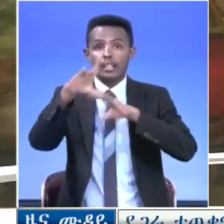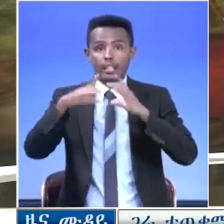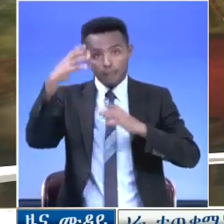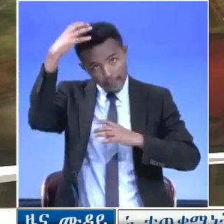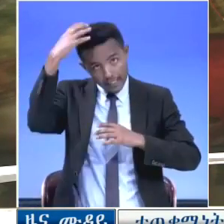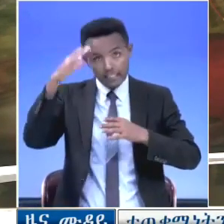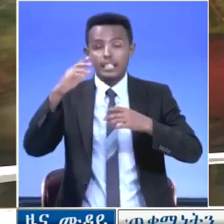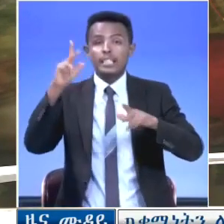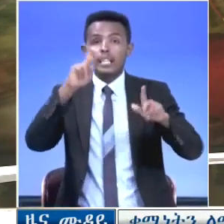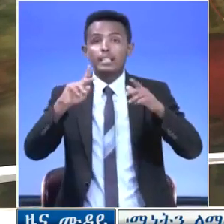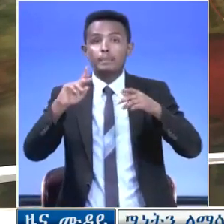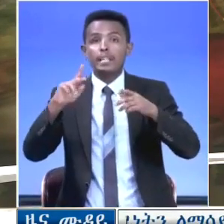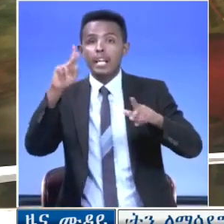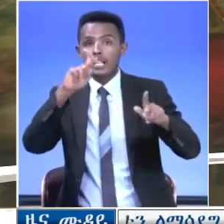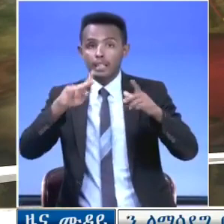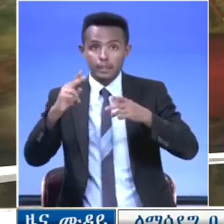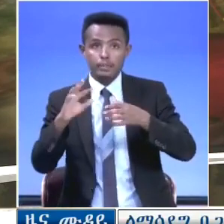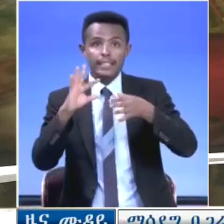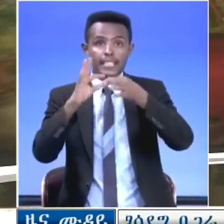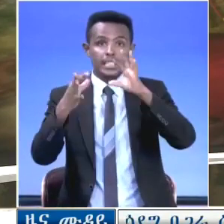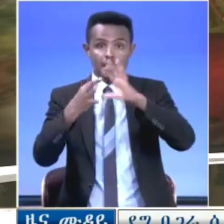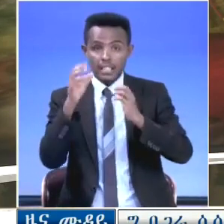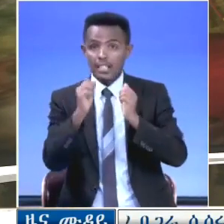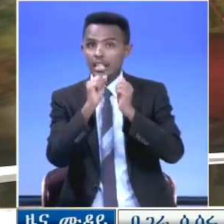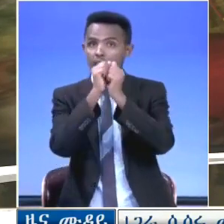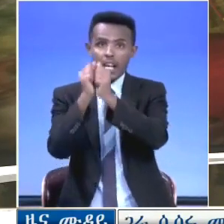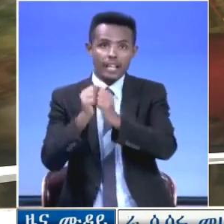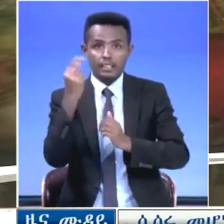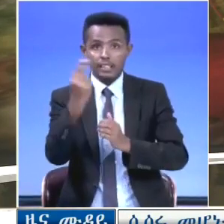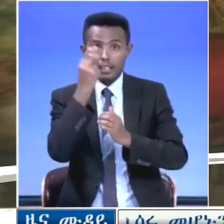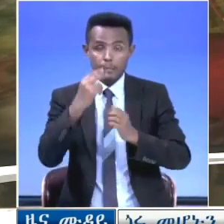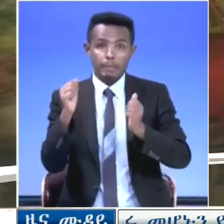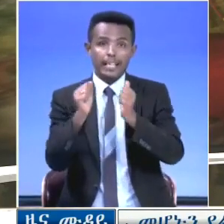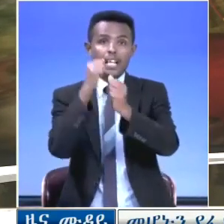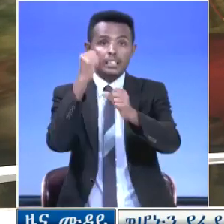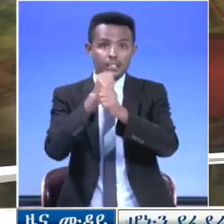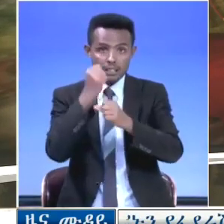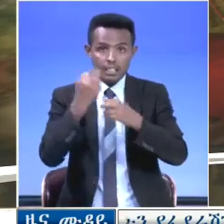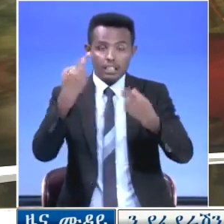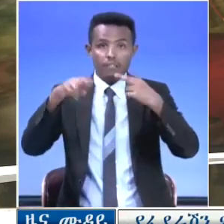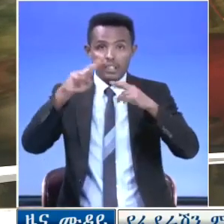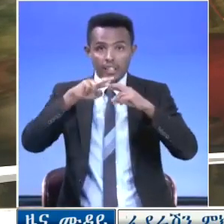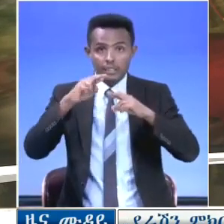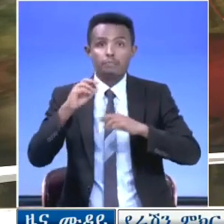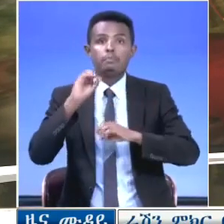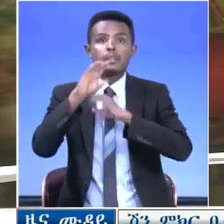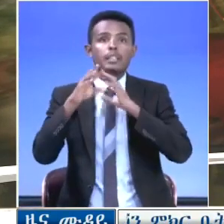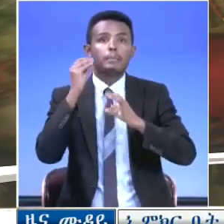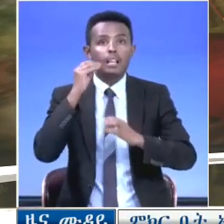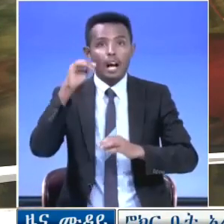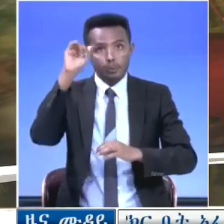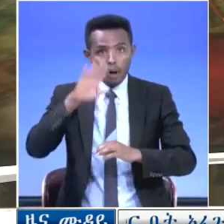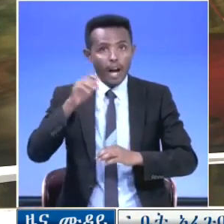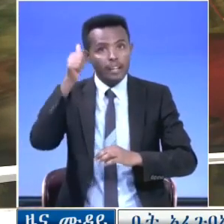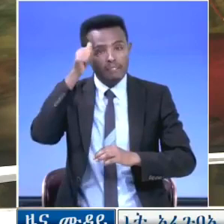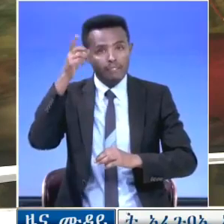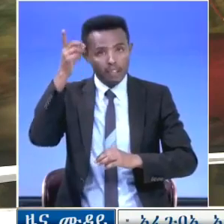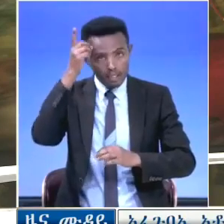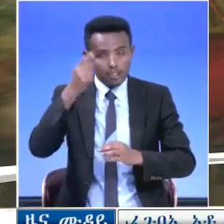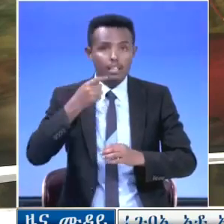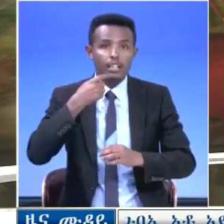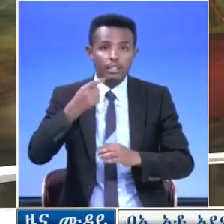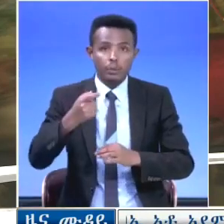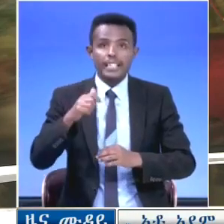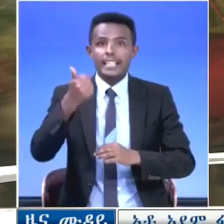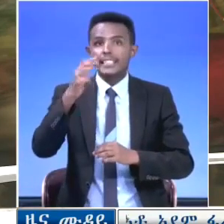የህዝብ ለህዝብ ትስስርንና የጋራ ተጠቃሚነትን ለማሳደግ በጋራ ሲሰሩ መሆኑን የፌዴሬሽን ምክር ቤት አፈ ጉባኤ አቶ አደምፋራ ተናገሩ።